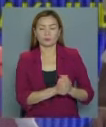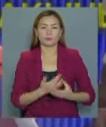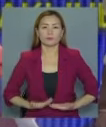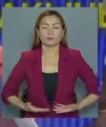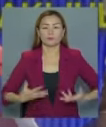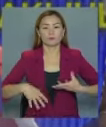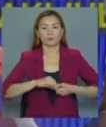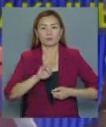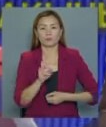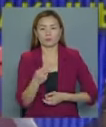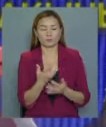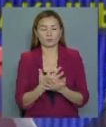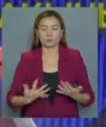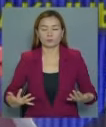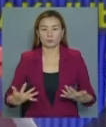барлык улутка